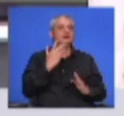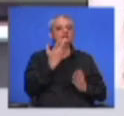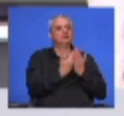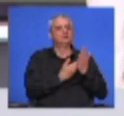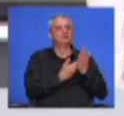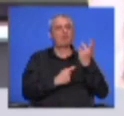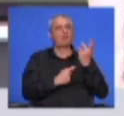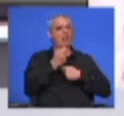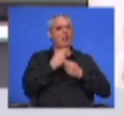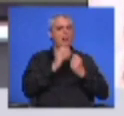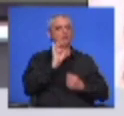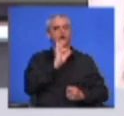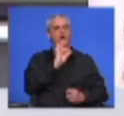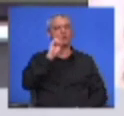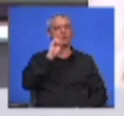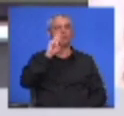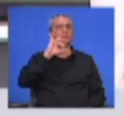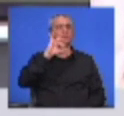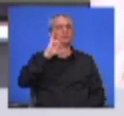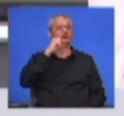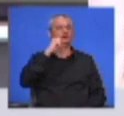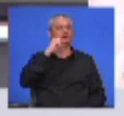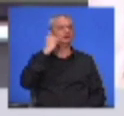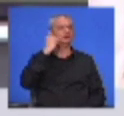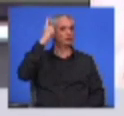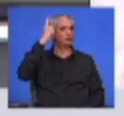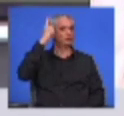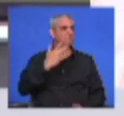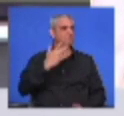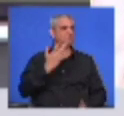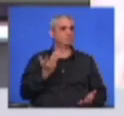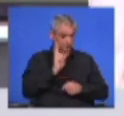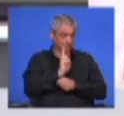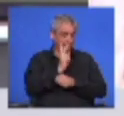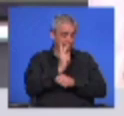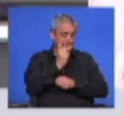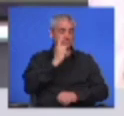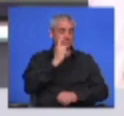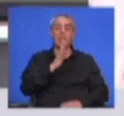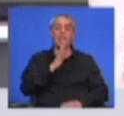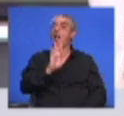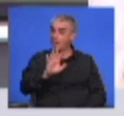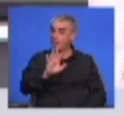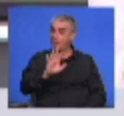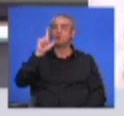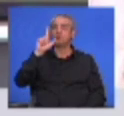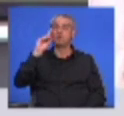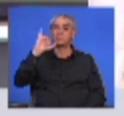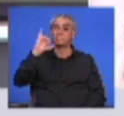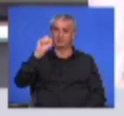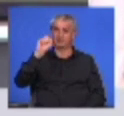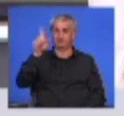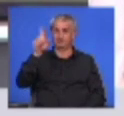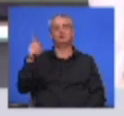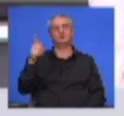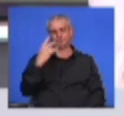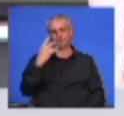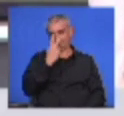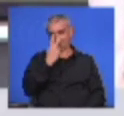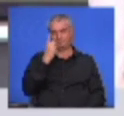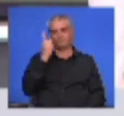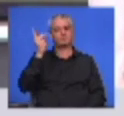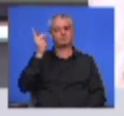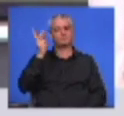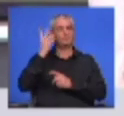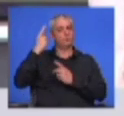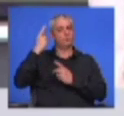של מודיס? הוא מזהיר מזה. מודיס פרסמו, בוודאי, אבל מודיס היו תחת תחזית